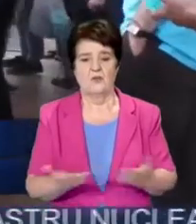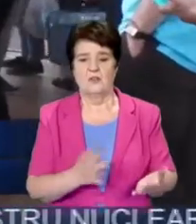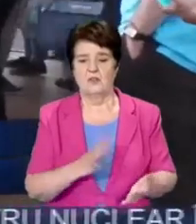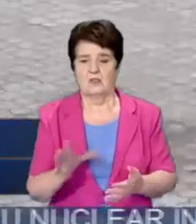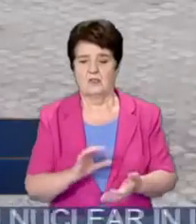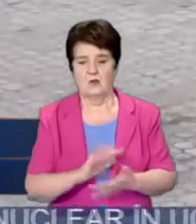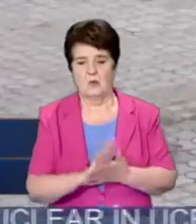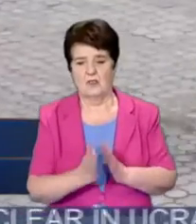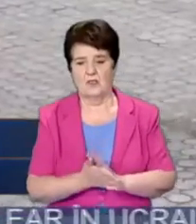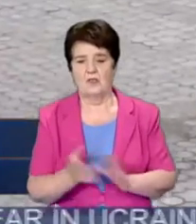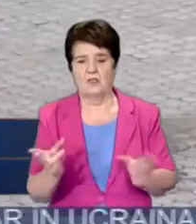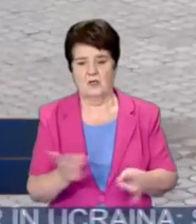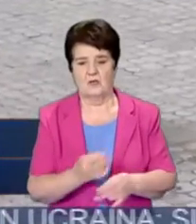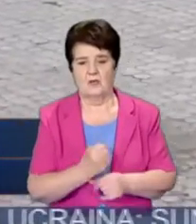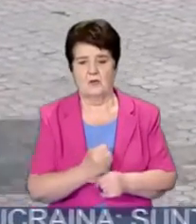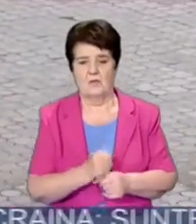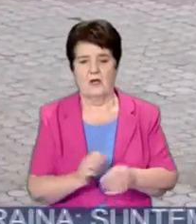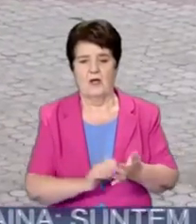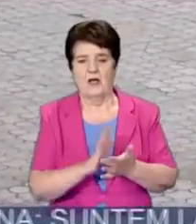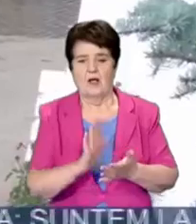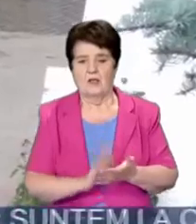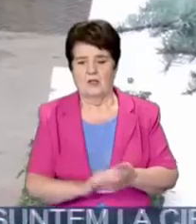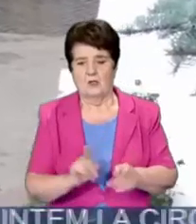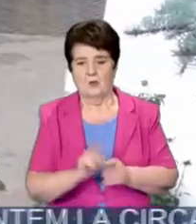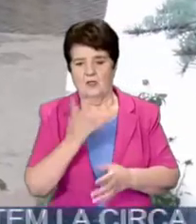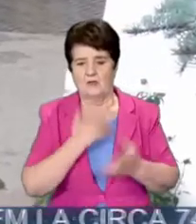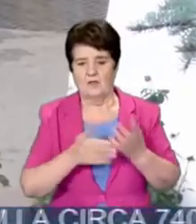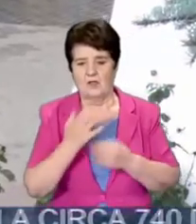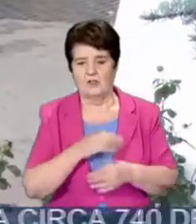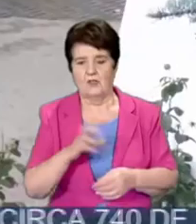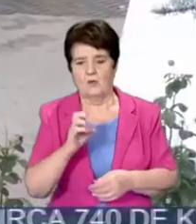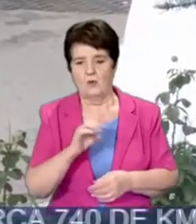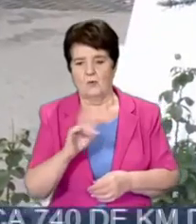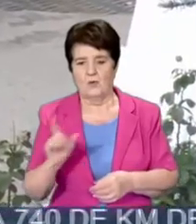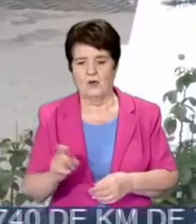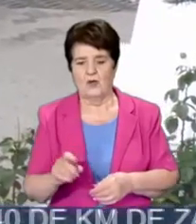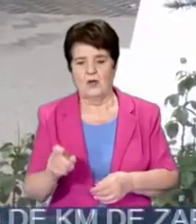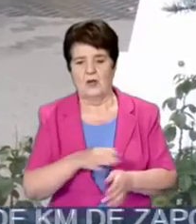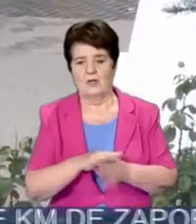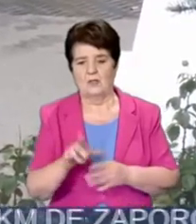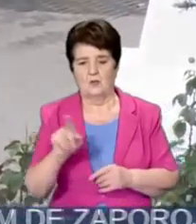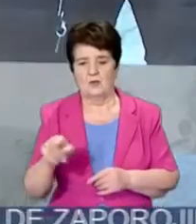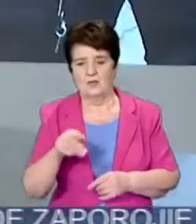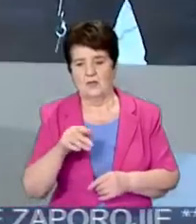să muncim. Tot astăzi a fost înregistrată o alertă falsă cu bombă la sediul Comitetului Executiv din Comrat.